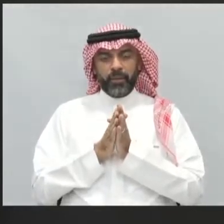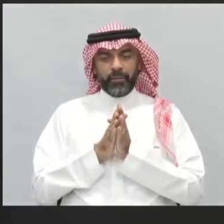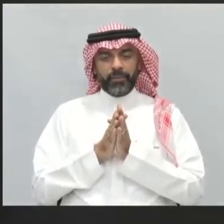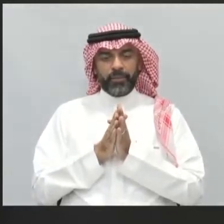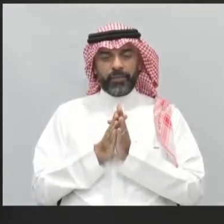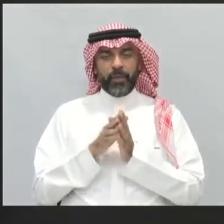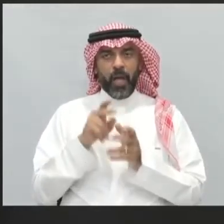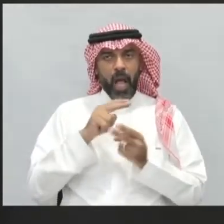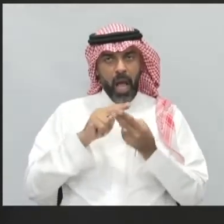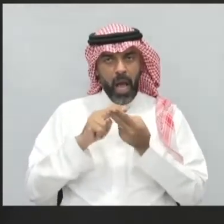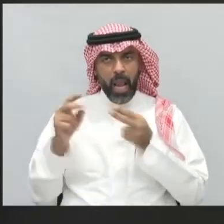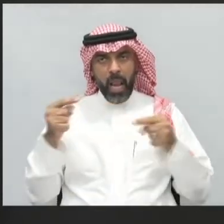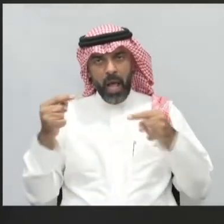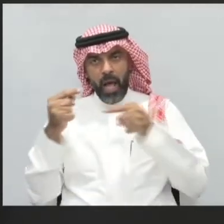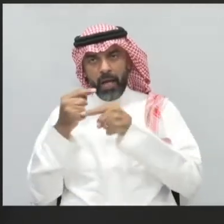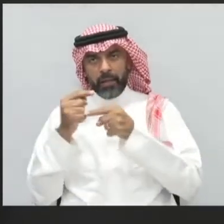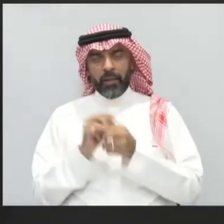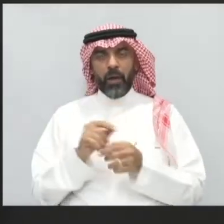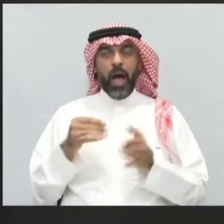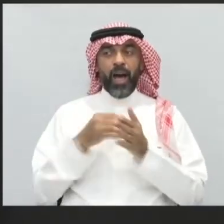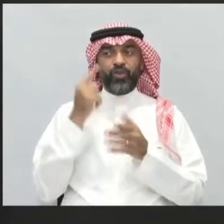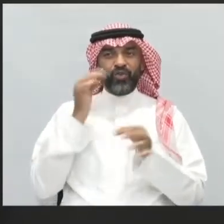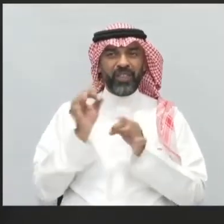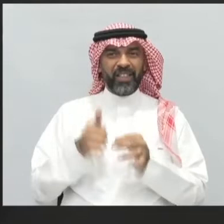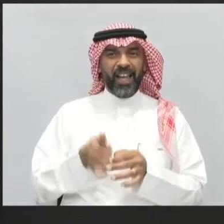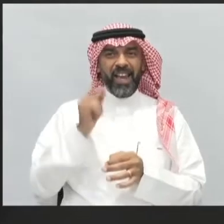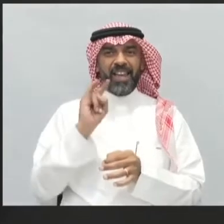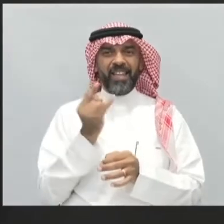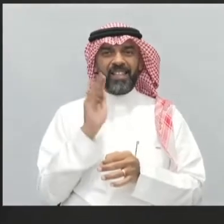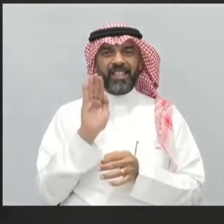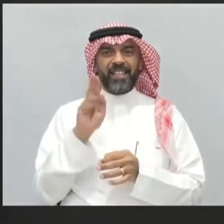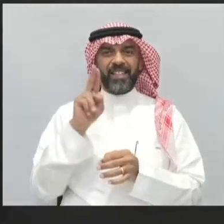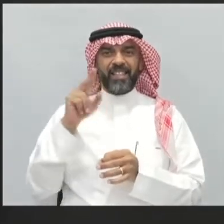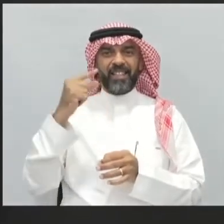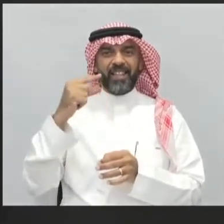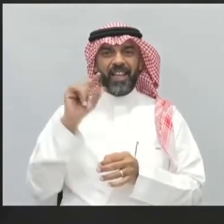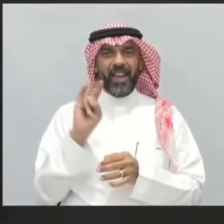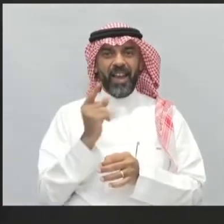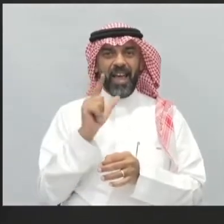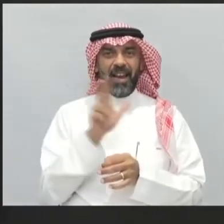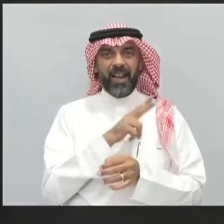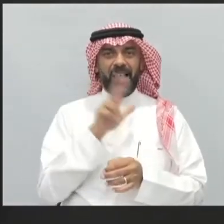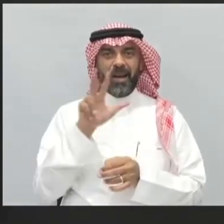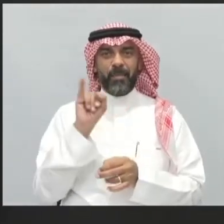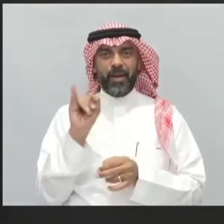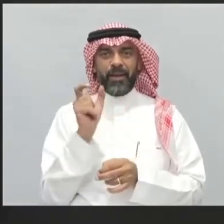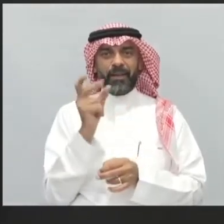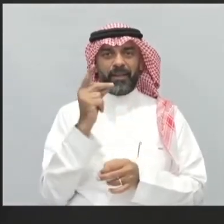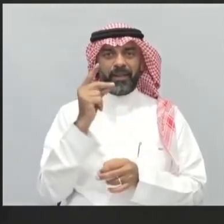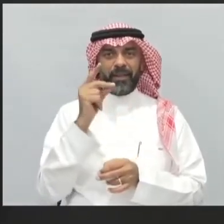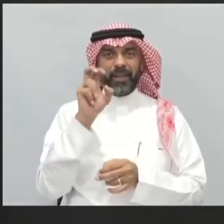منطقي وهو درسنا اليوم بعد ما حدث خطه الخطه اللي راح